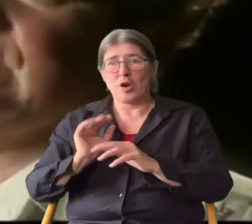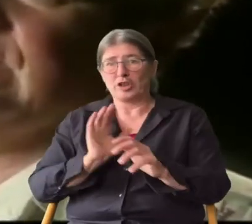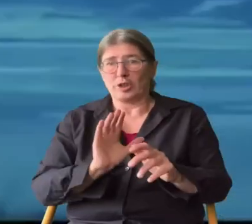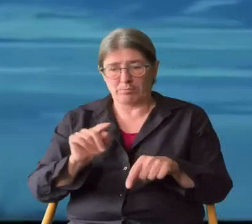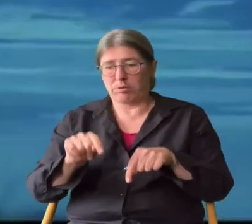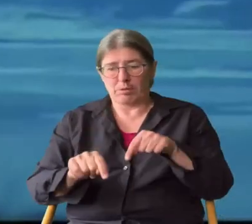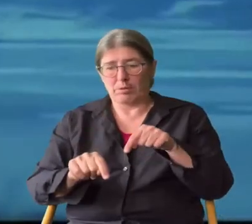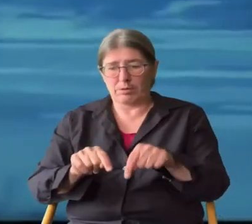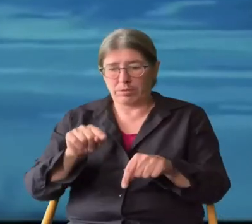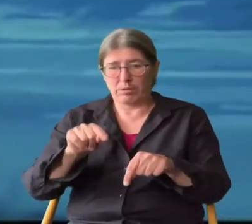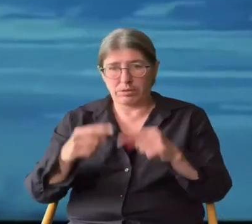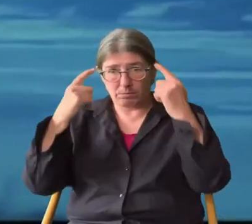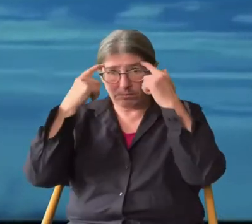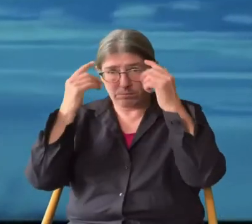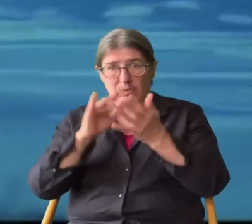hingeschoben wird.